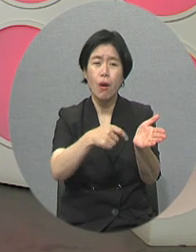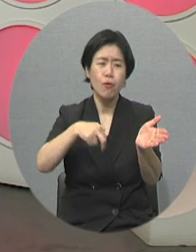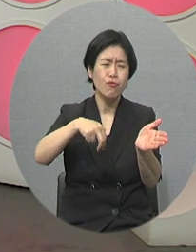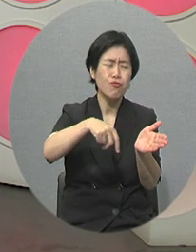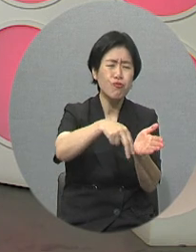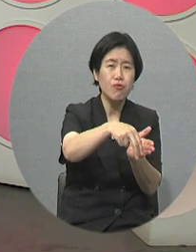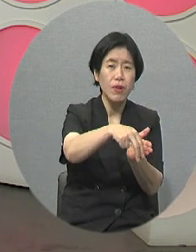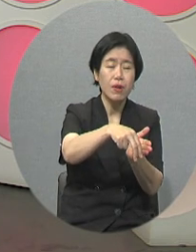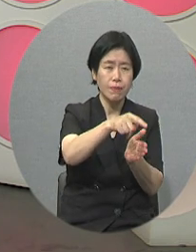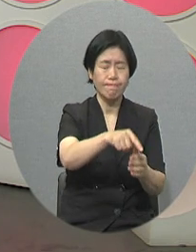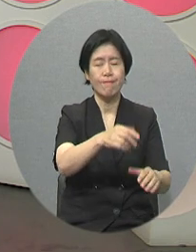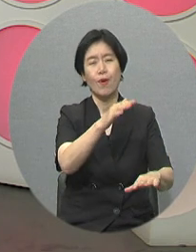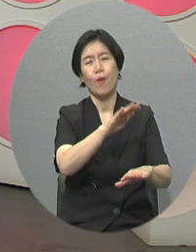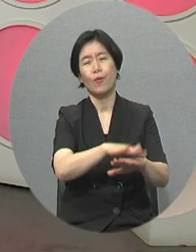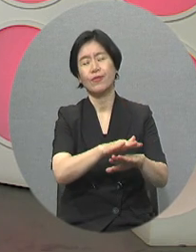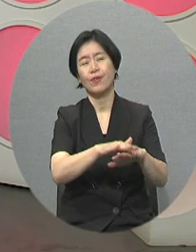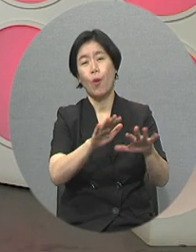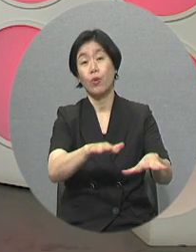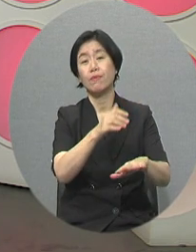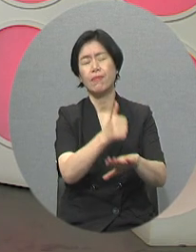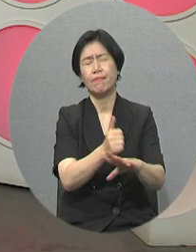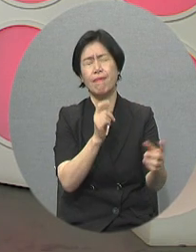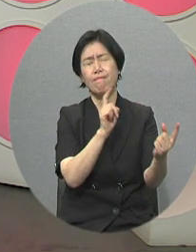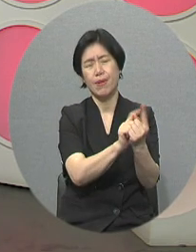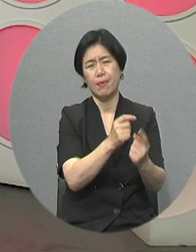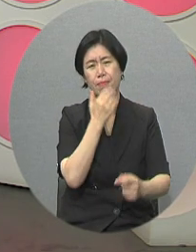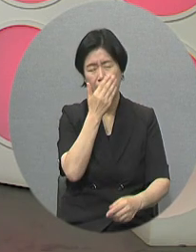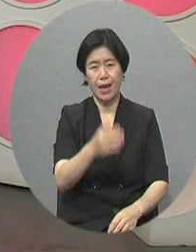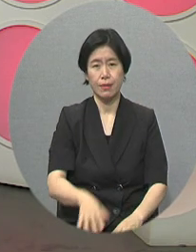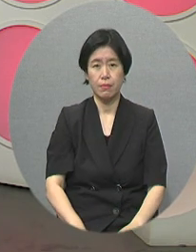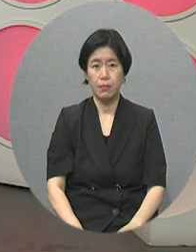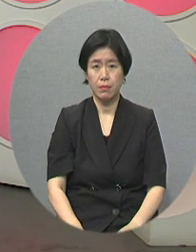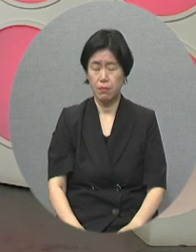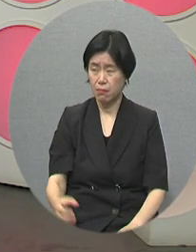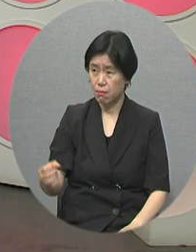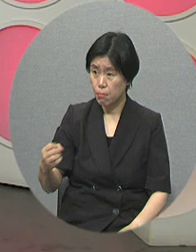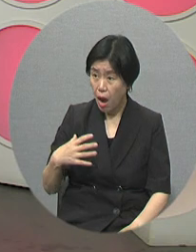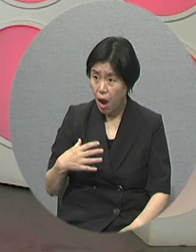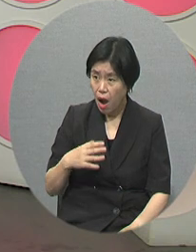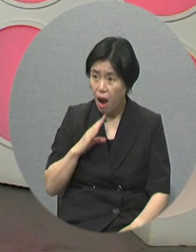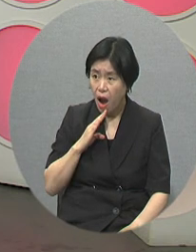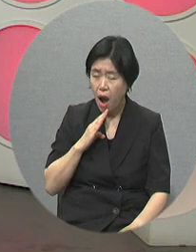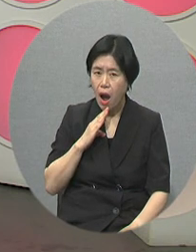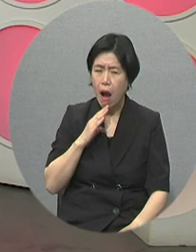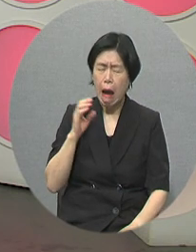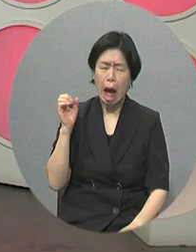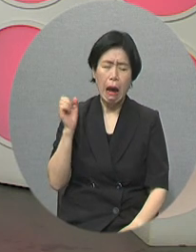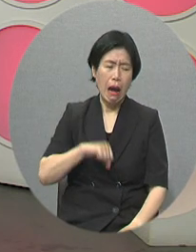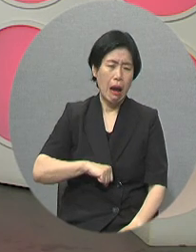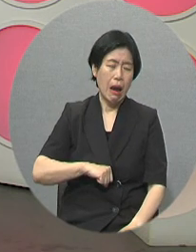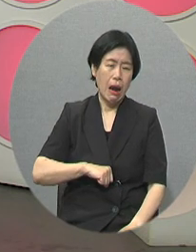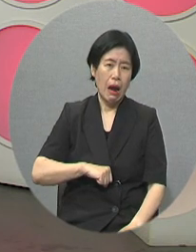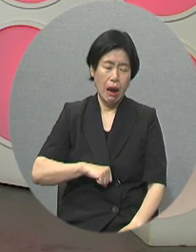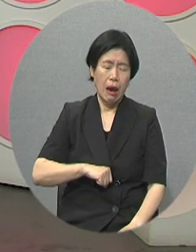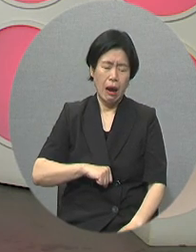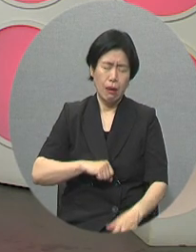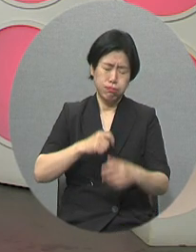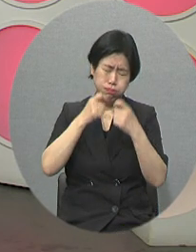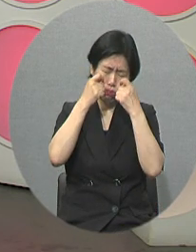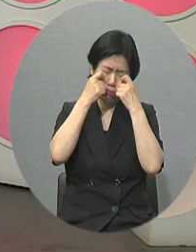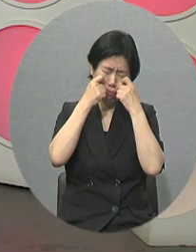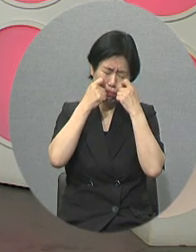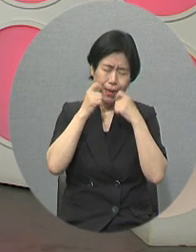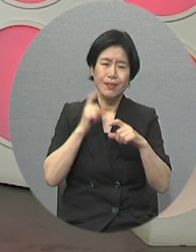있는 곳까지 오셨고 이 사실을 알게 된 저는 그 상한 김밥을 입에 문 채 눈물을 흘릴